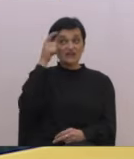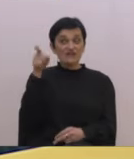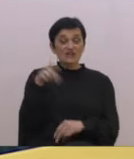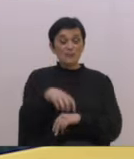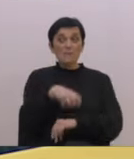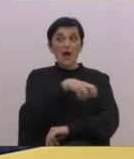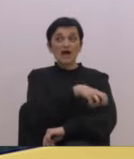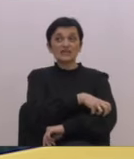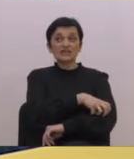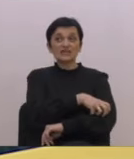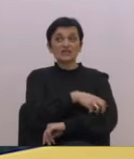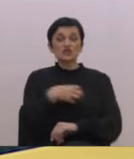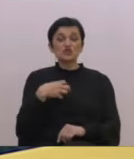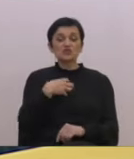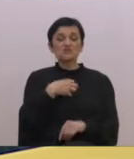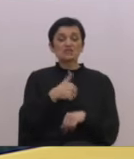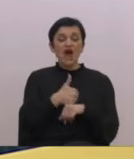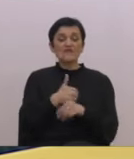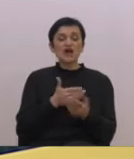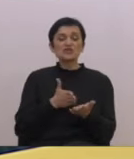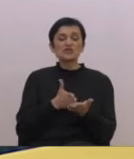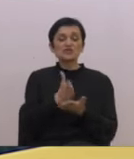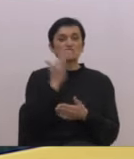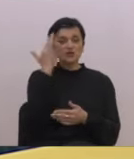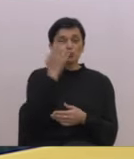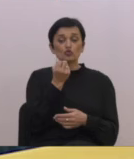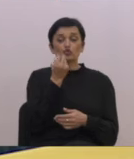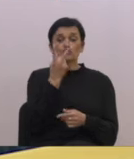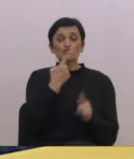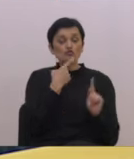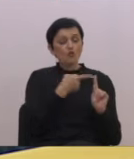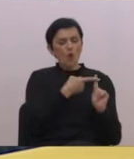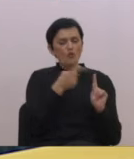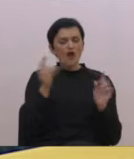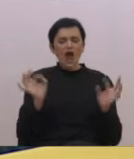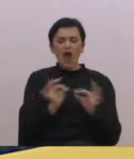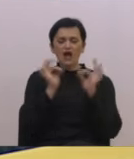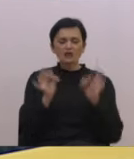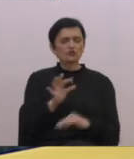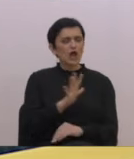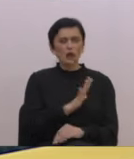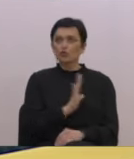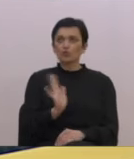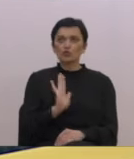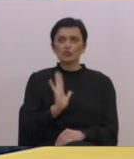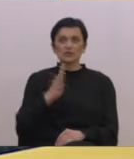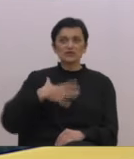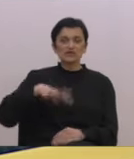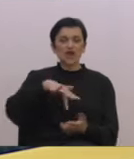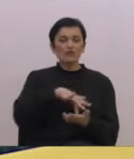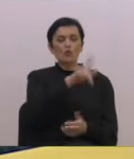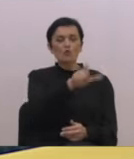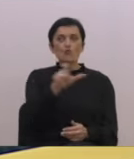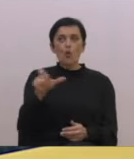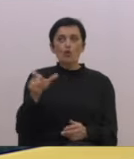პარტიის მთავარი მიზანი არასოდეს ამ 12 წლის განმავლობაში არ ყოფილა საქართველოს